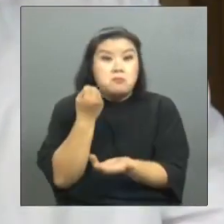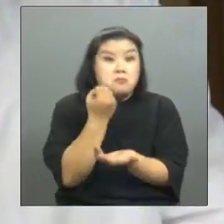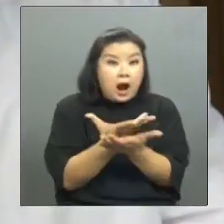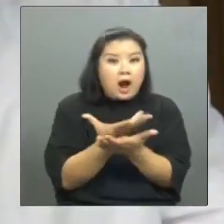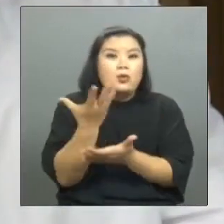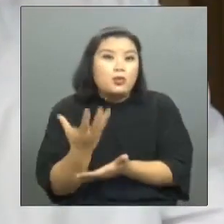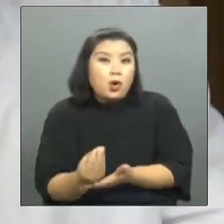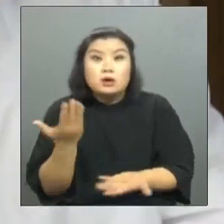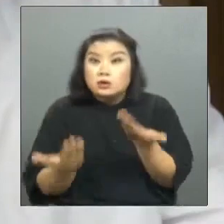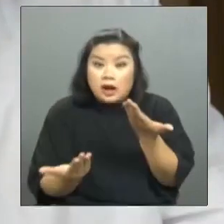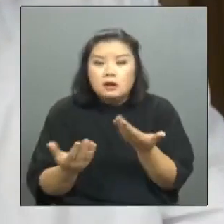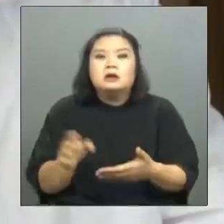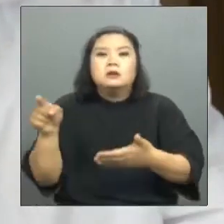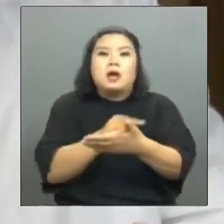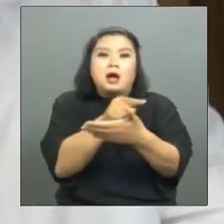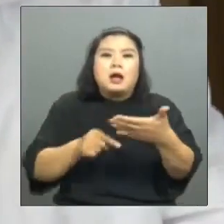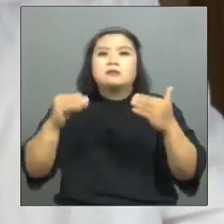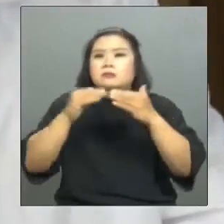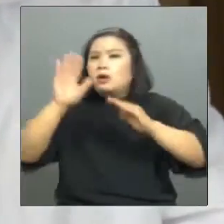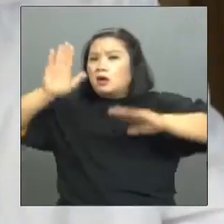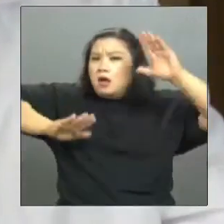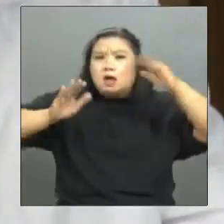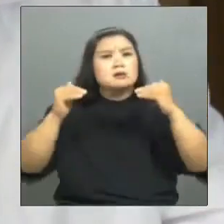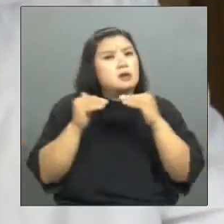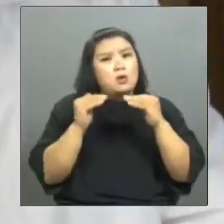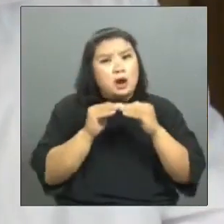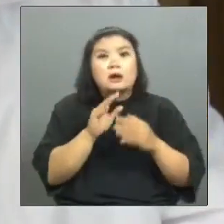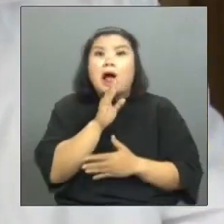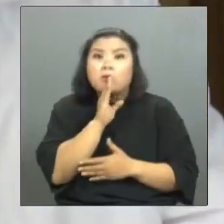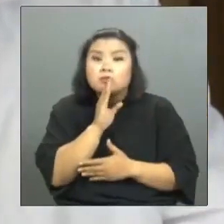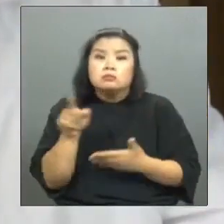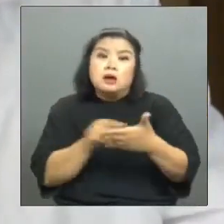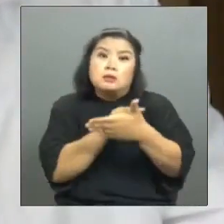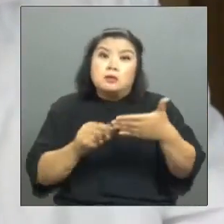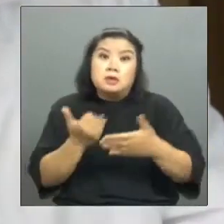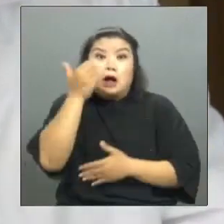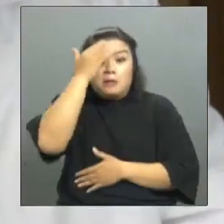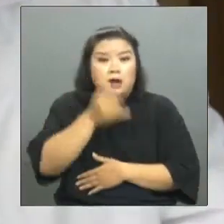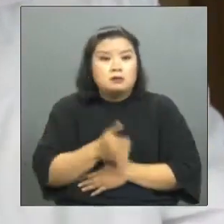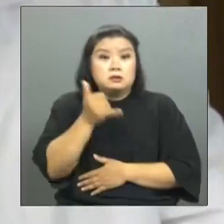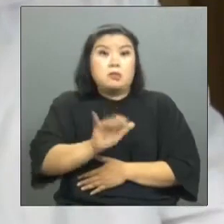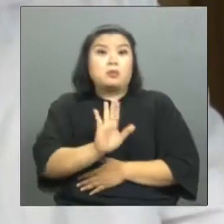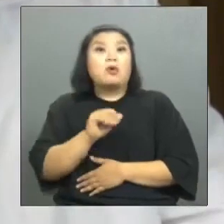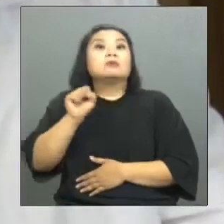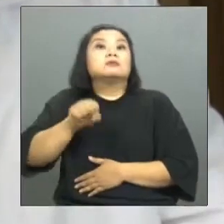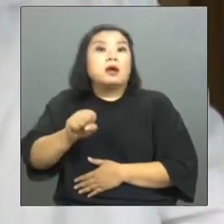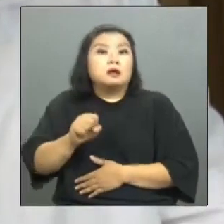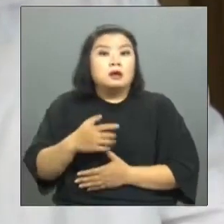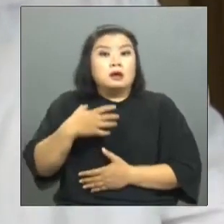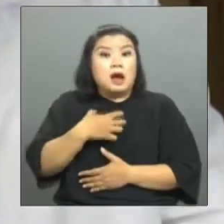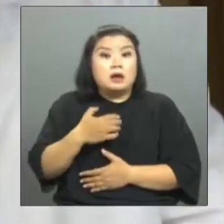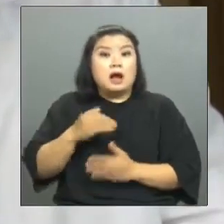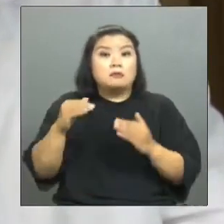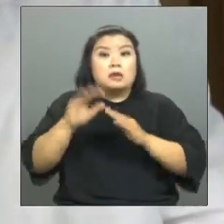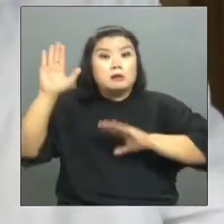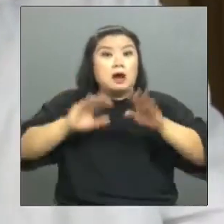าสู่การเลือกตั้งแบบประชาธิปไตยถ้าไม่ใช่ประชาธิปไตยพวกเขาต้องไม่ลงแข่งขันด้วยสิครับตั้งแต่วันแรกถ้าอ้างว่า